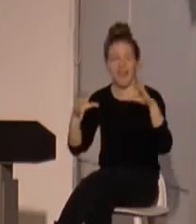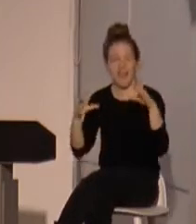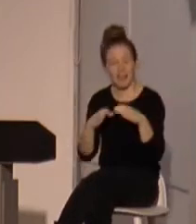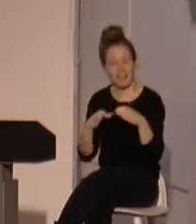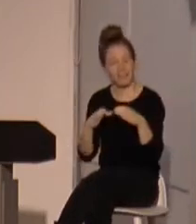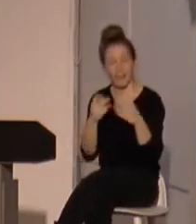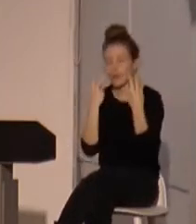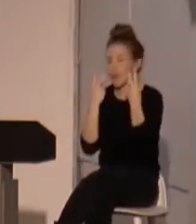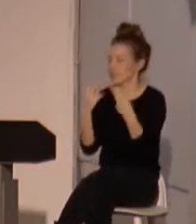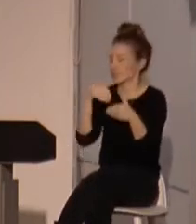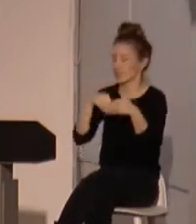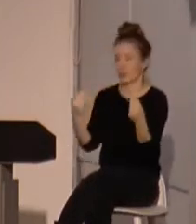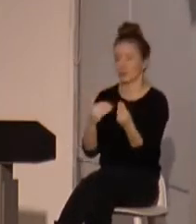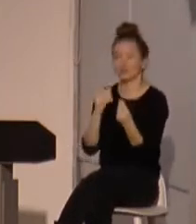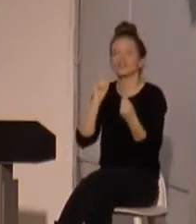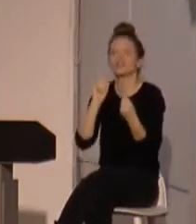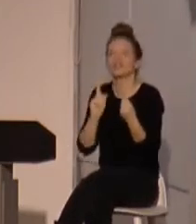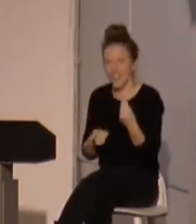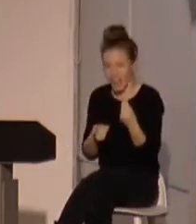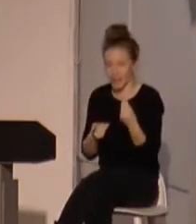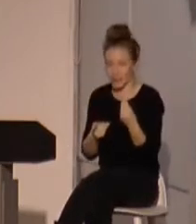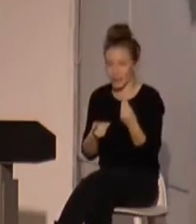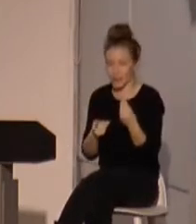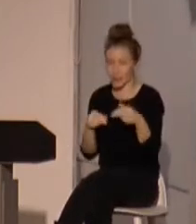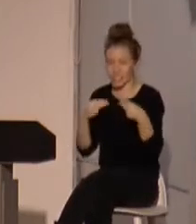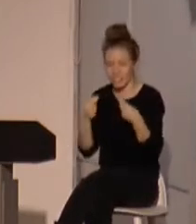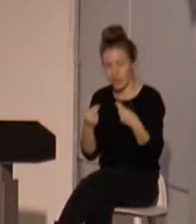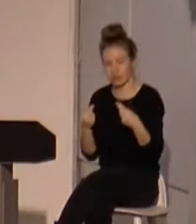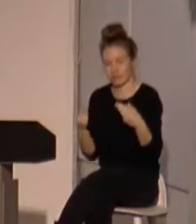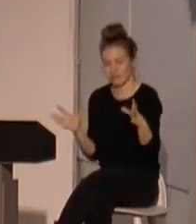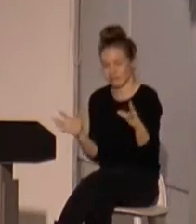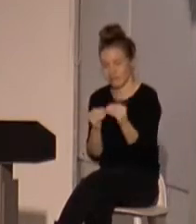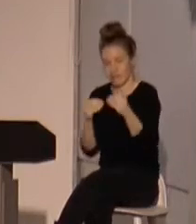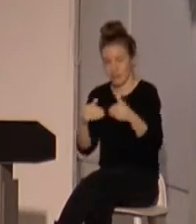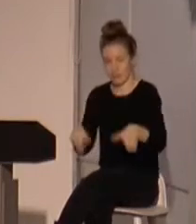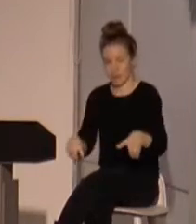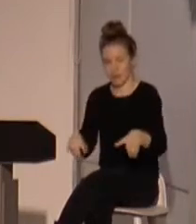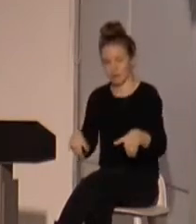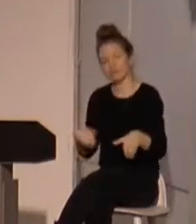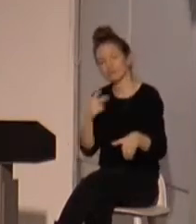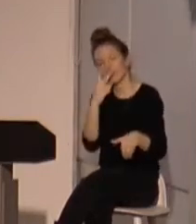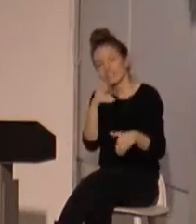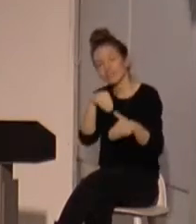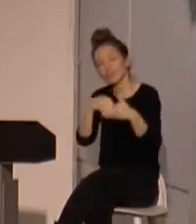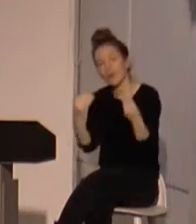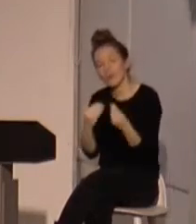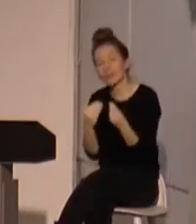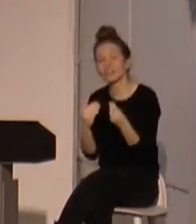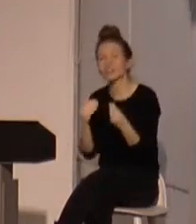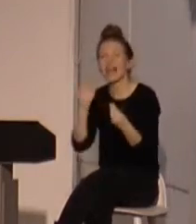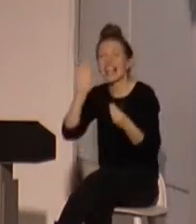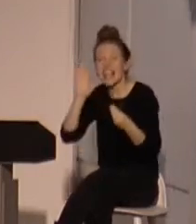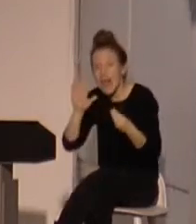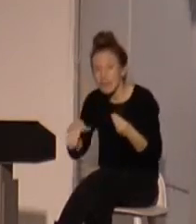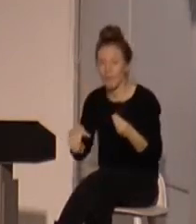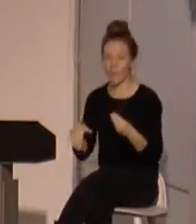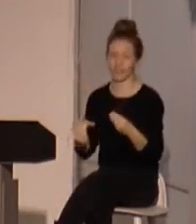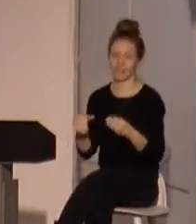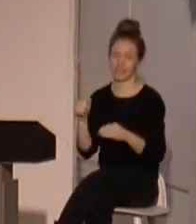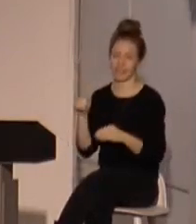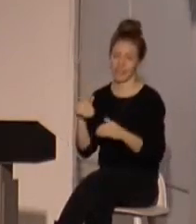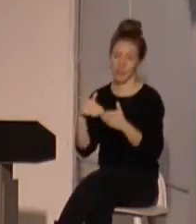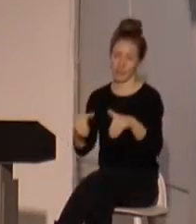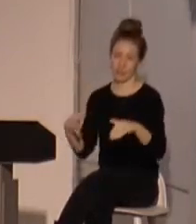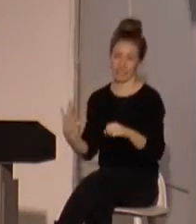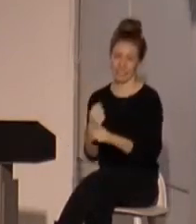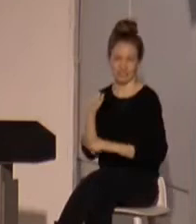זה כמשהו שאמור לבוא בכפיפה עם המוגבלות, אלא רואה את זה כמשהו שבא למרות המוגבלות. ובגלל זה התגובה היא הרבה